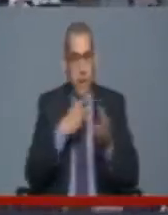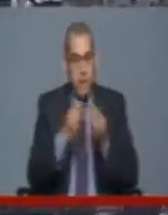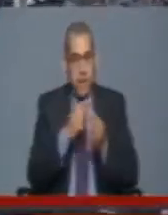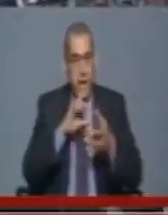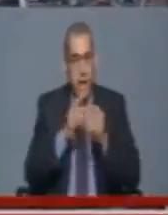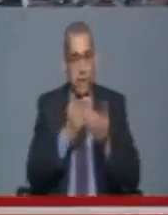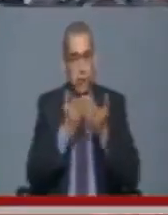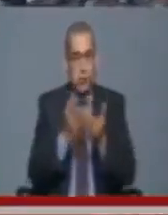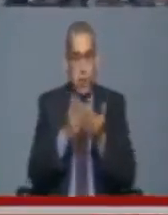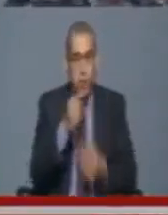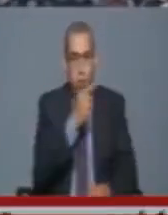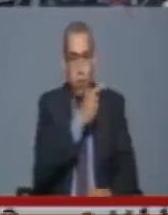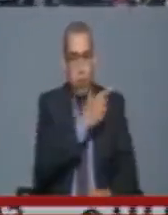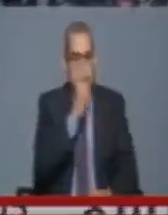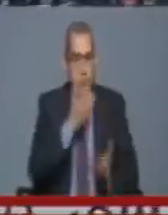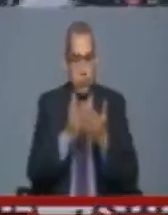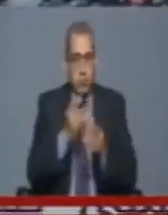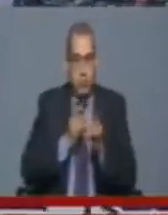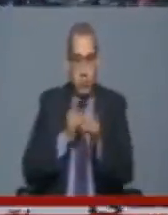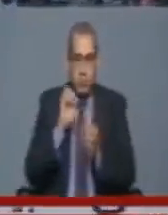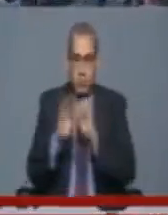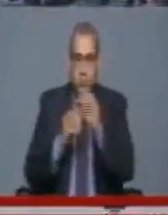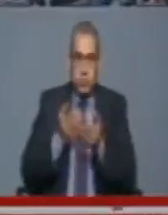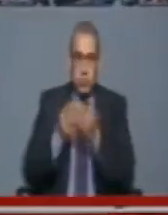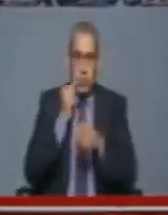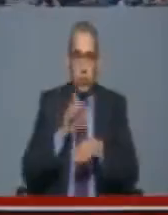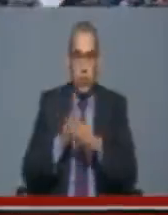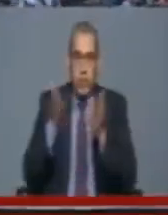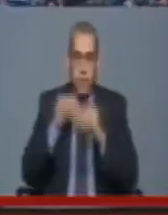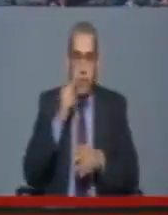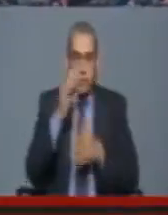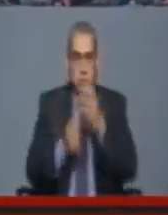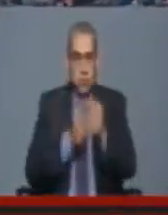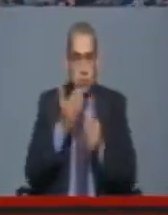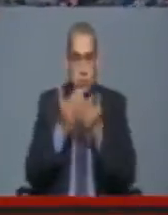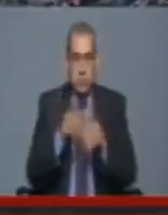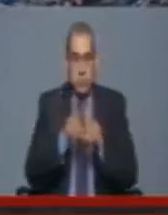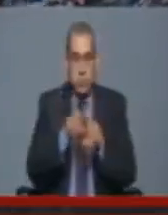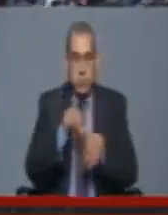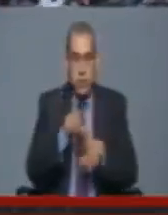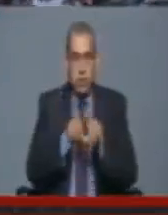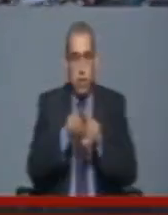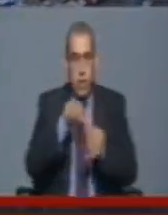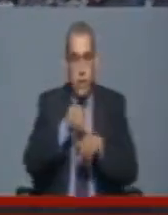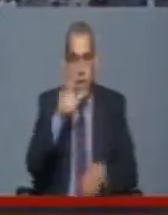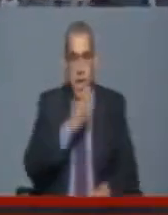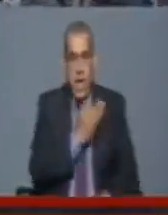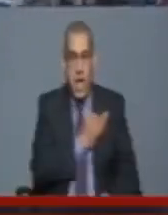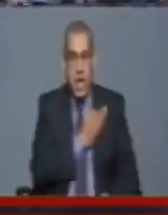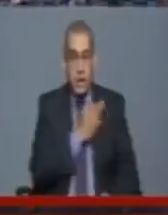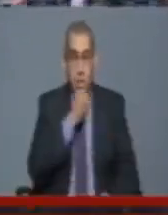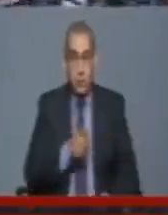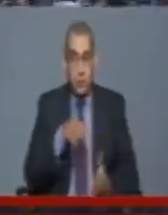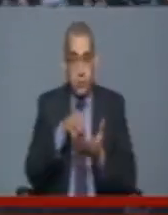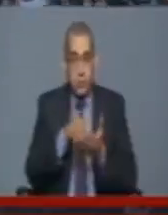في إيصال العديد من المساعدات الإغاثية إلى الأشقاء في فلسطين. رسائل عديدة